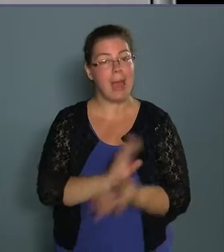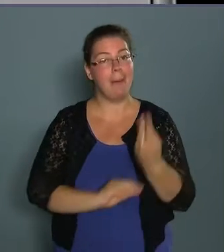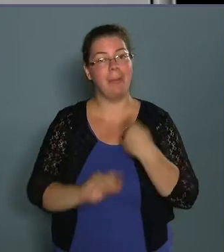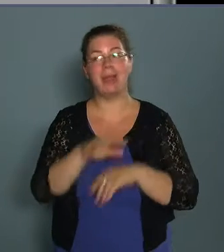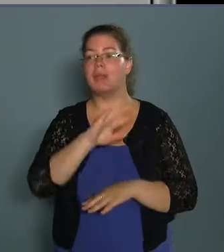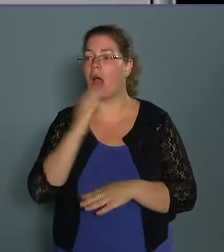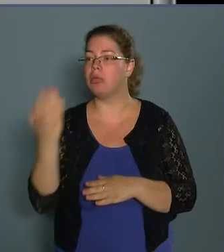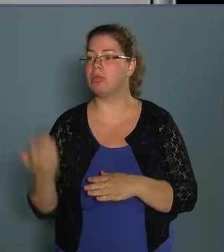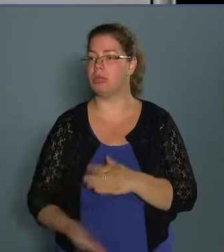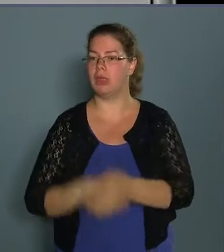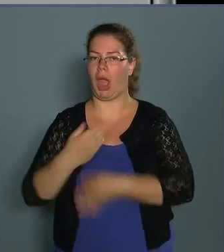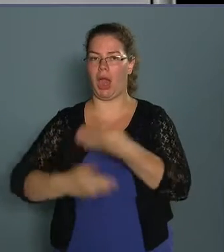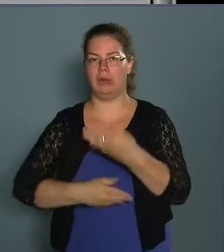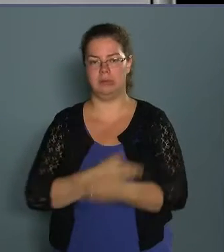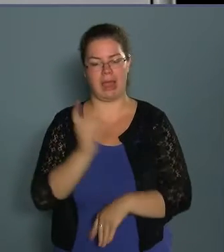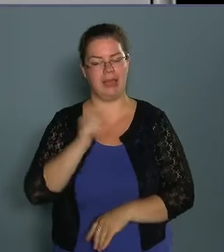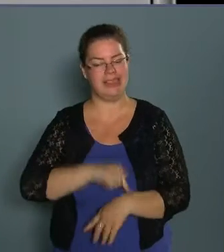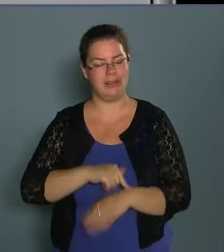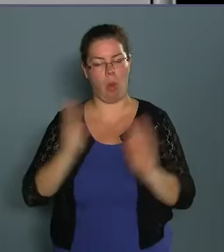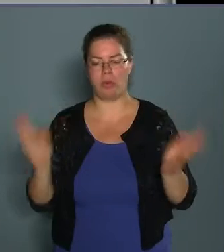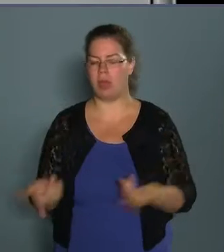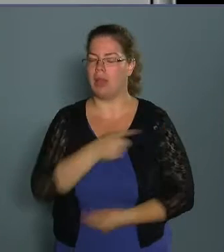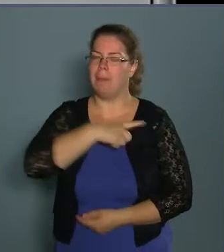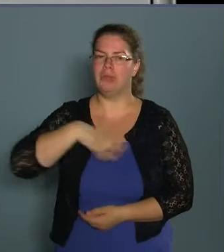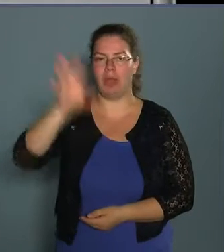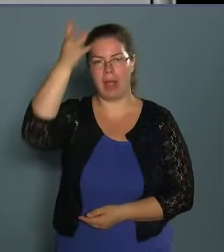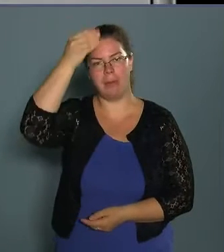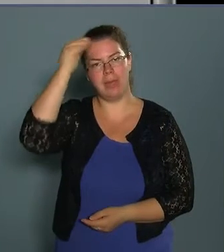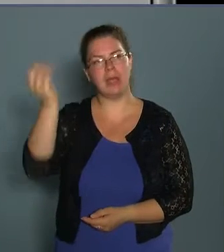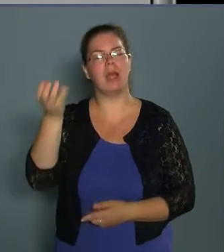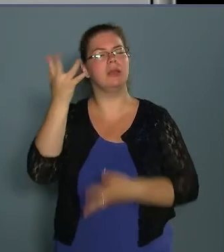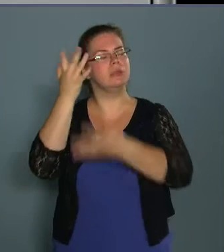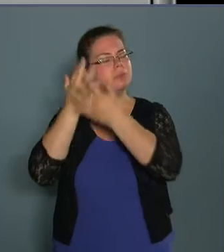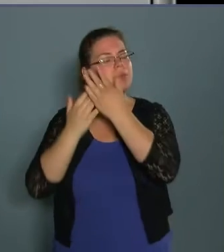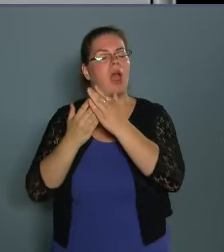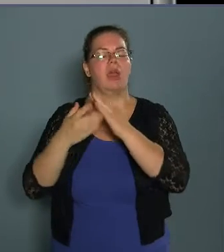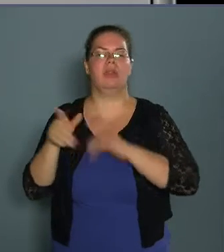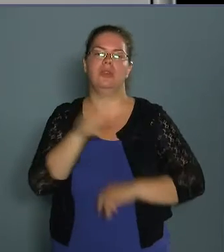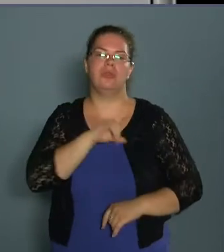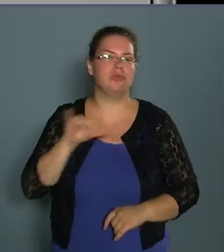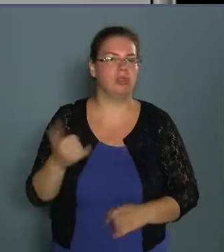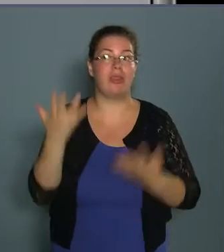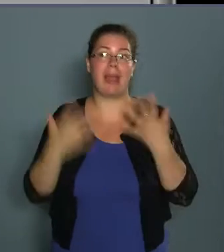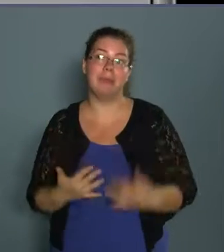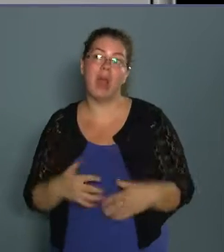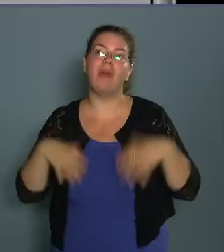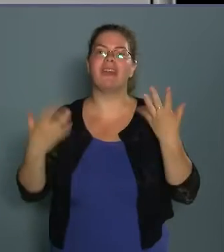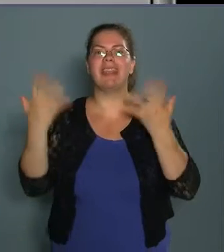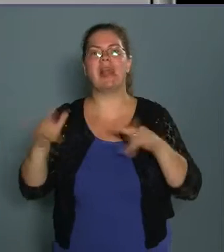az addig eltelt időszaknak nem csak az emlékeit elevenítik fel, és az eredményeket,